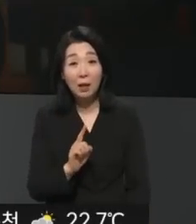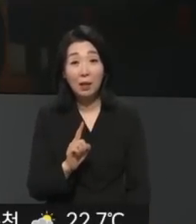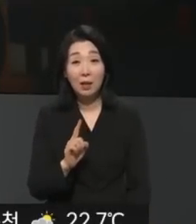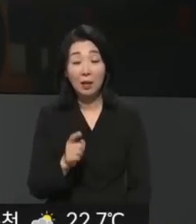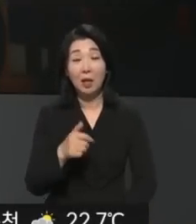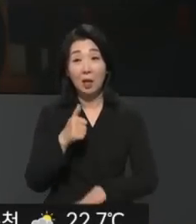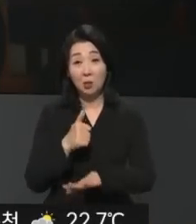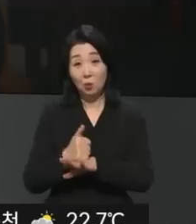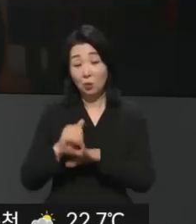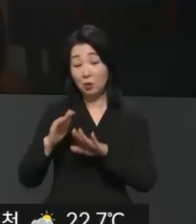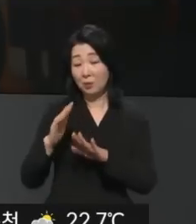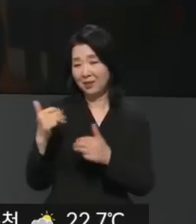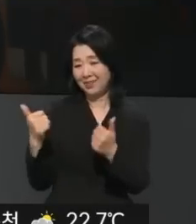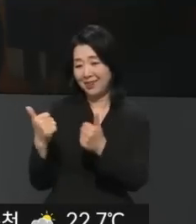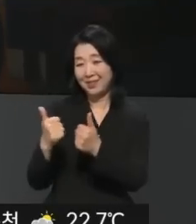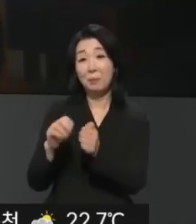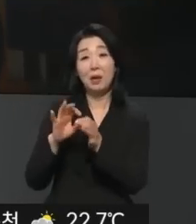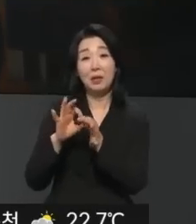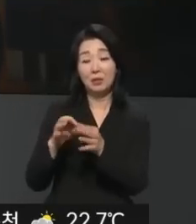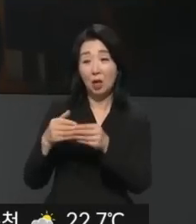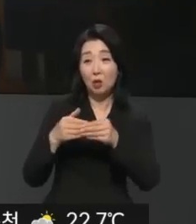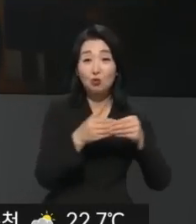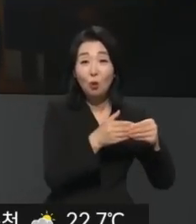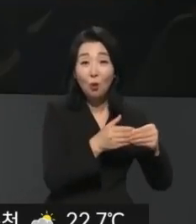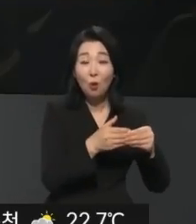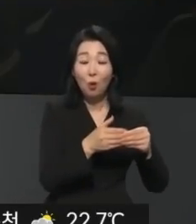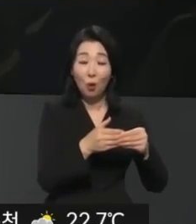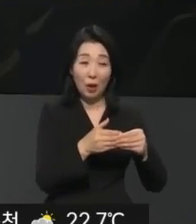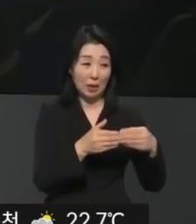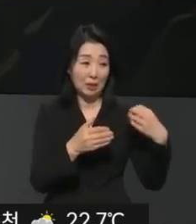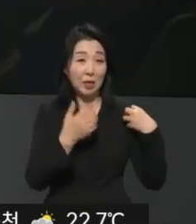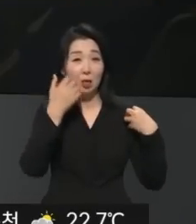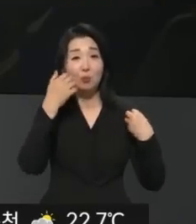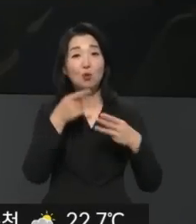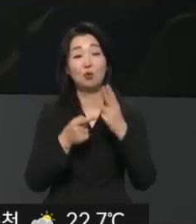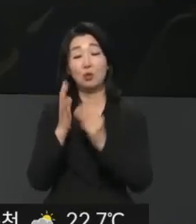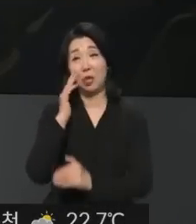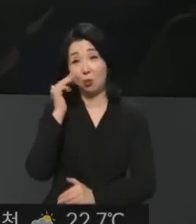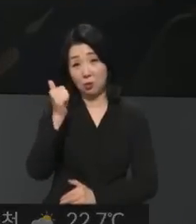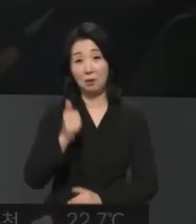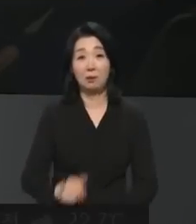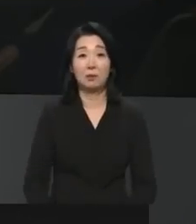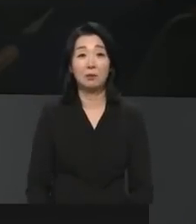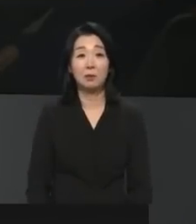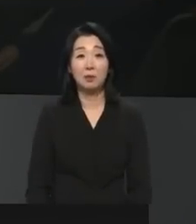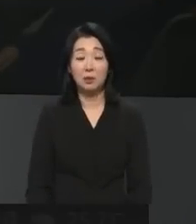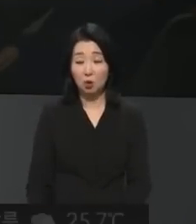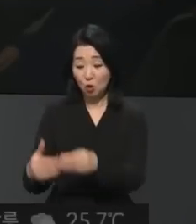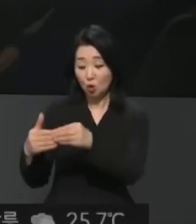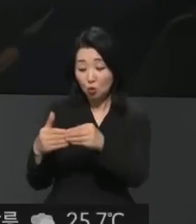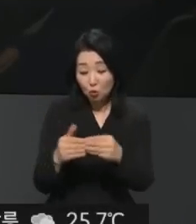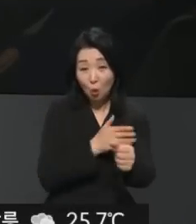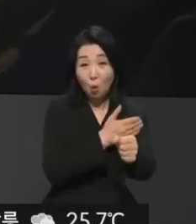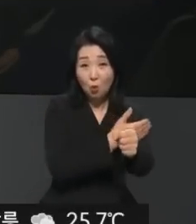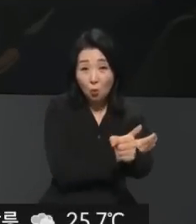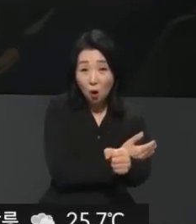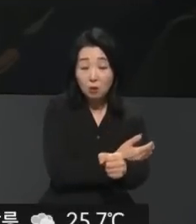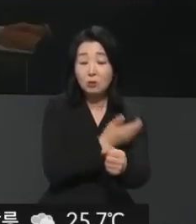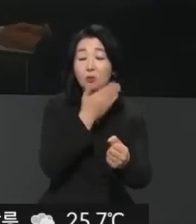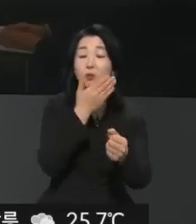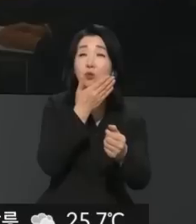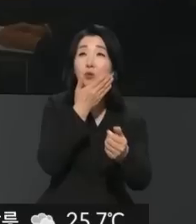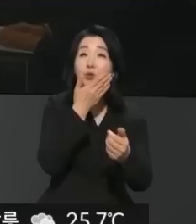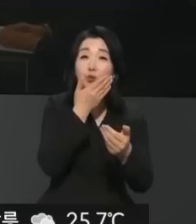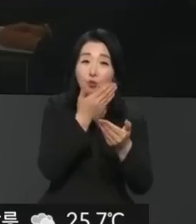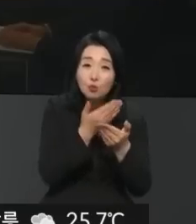때문에 이번 정상회담의 주도권은 윤 대통령이 갖고 있다는 분석도 나오는데요. 우리는 그 주도권을 지렛대로 일본에